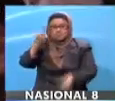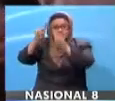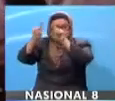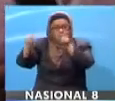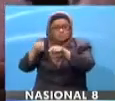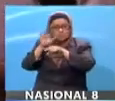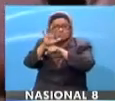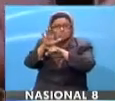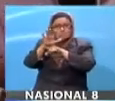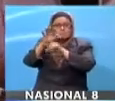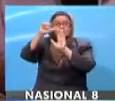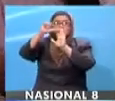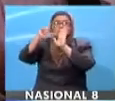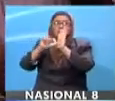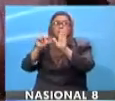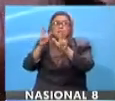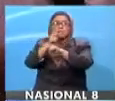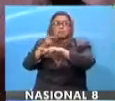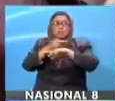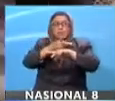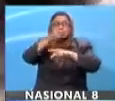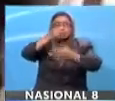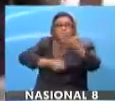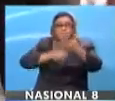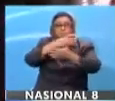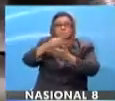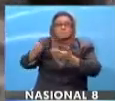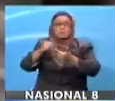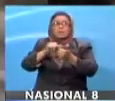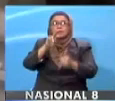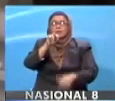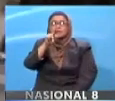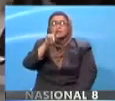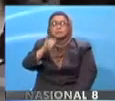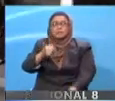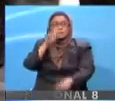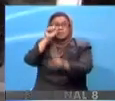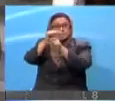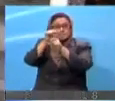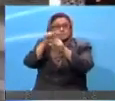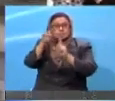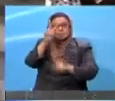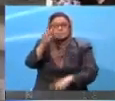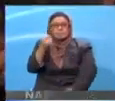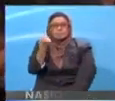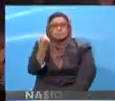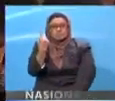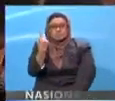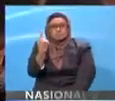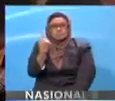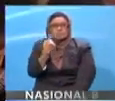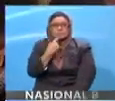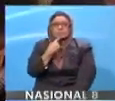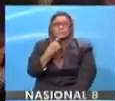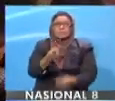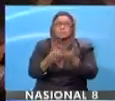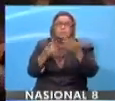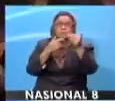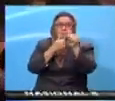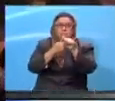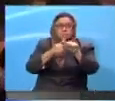Kawalan Harga dan Anti Pencatutan 2011. Kes dikendalikan Timbalan Pendakwa Raya KPDNKK Zailin